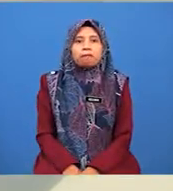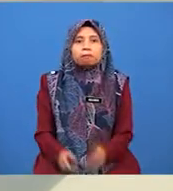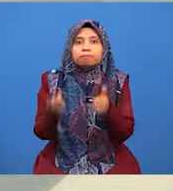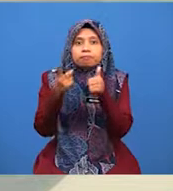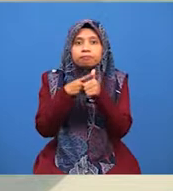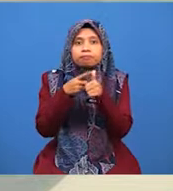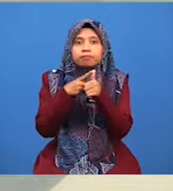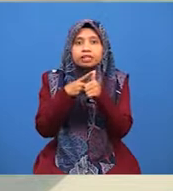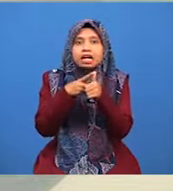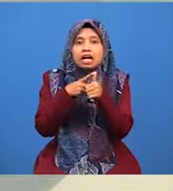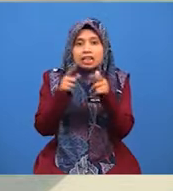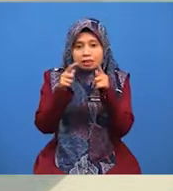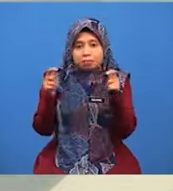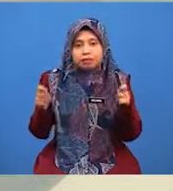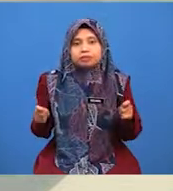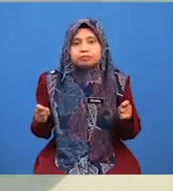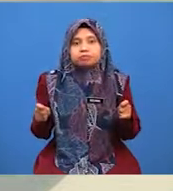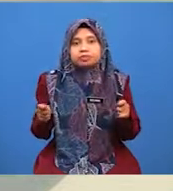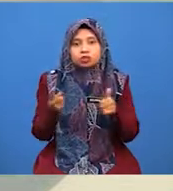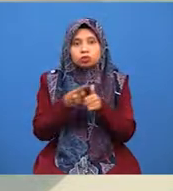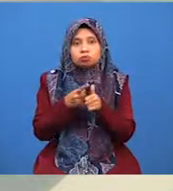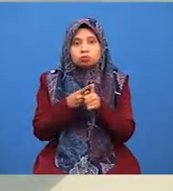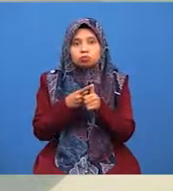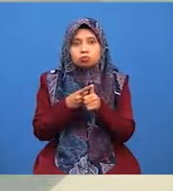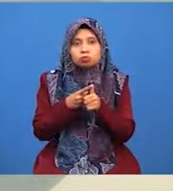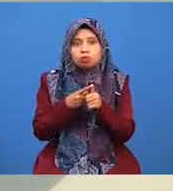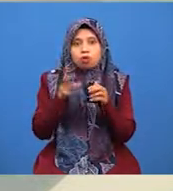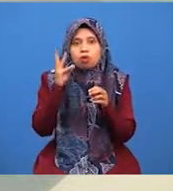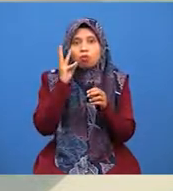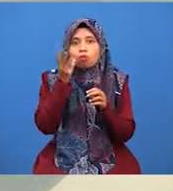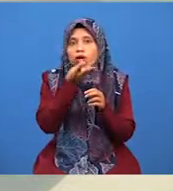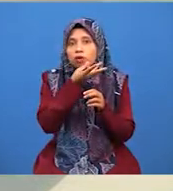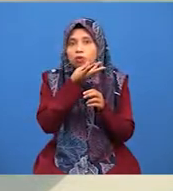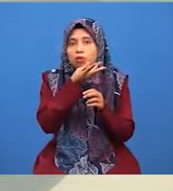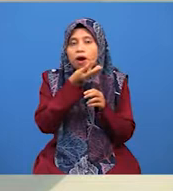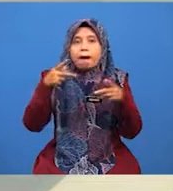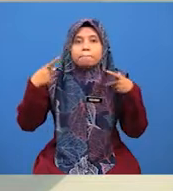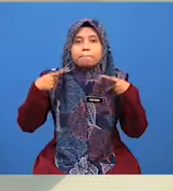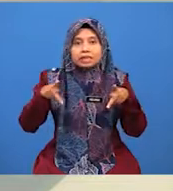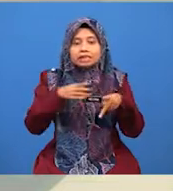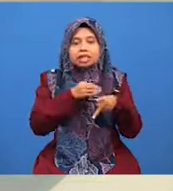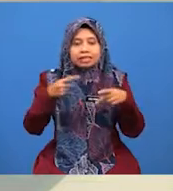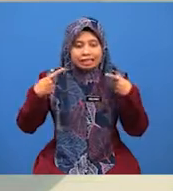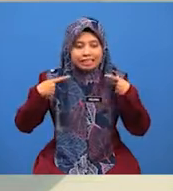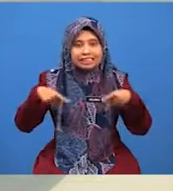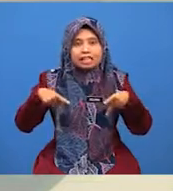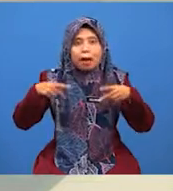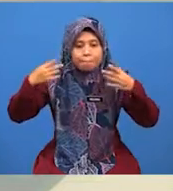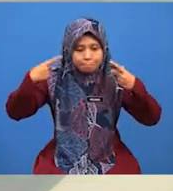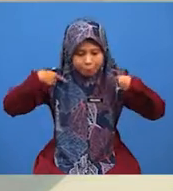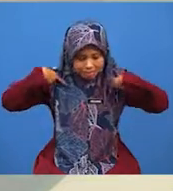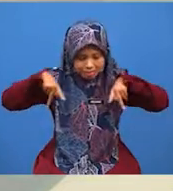Pertama, latar tempat. 1. Warung, pasar dan kedai. Parjo membantu